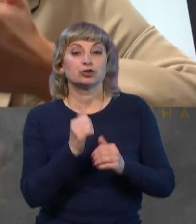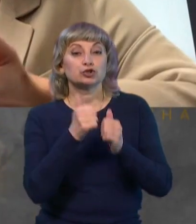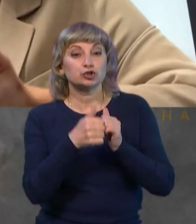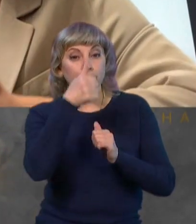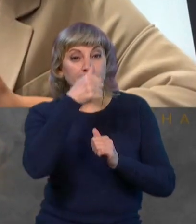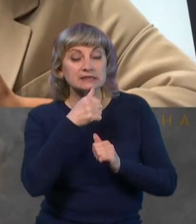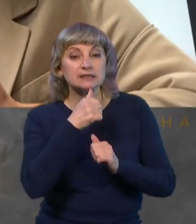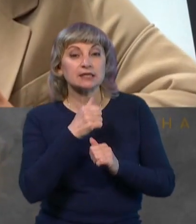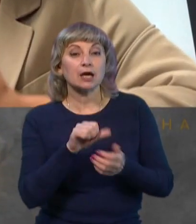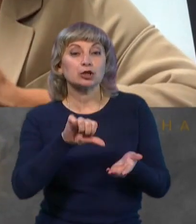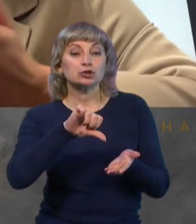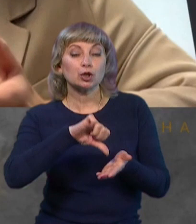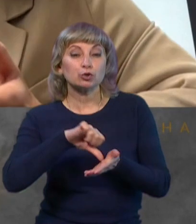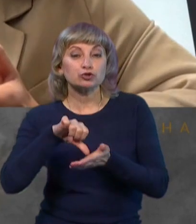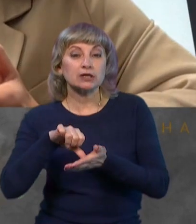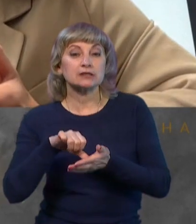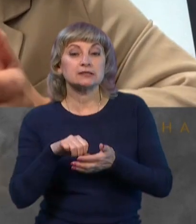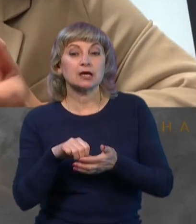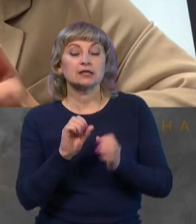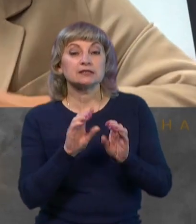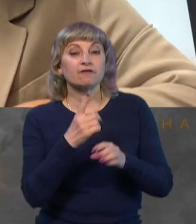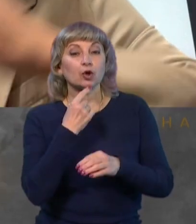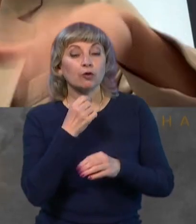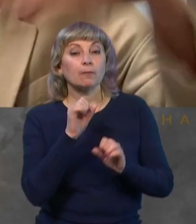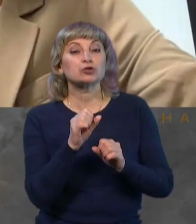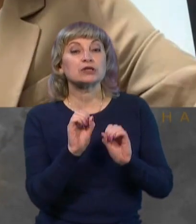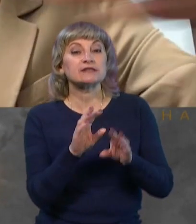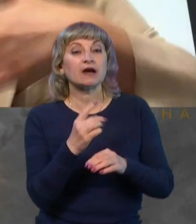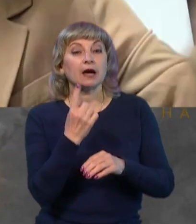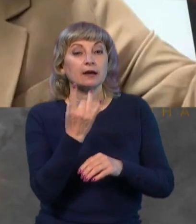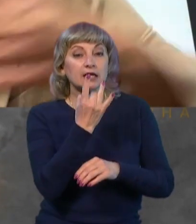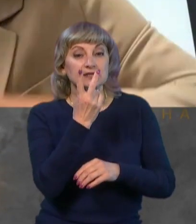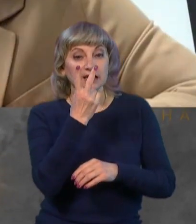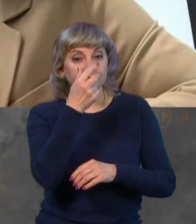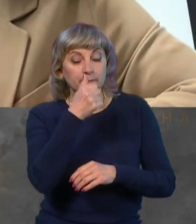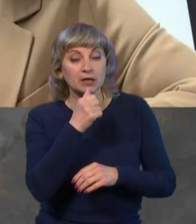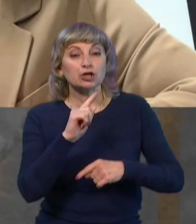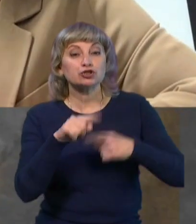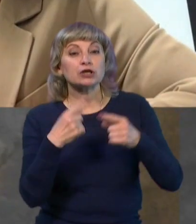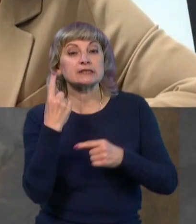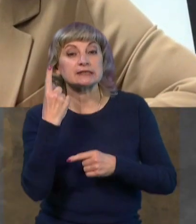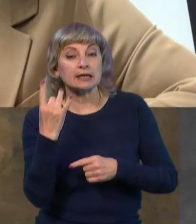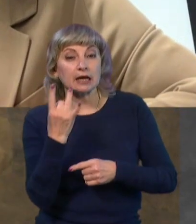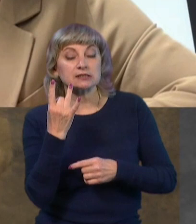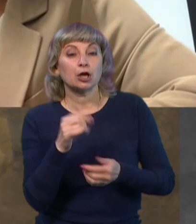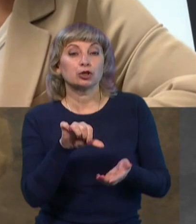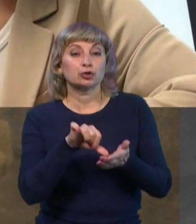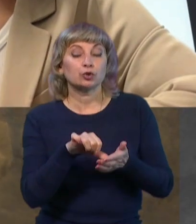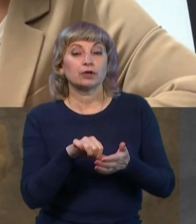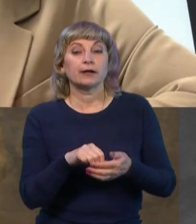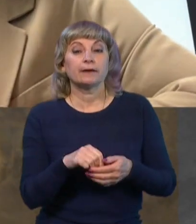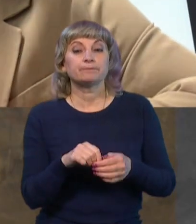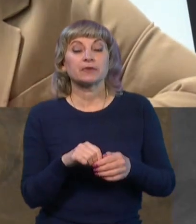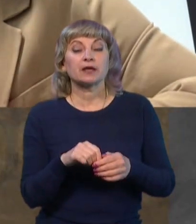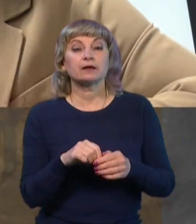щомісяця долучатися, кров можна здавати раз на 2 місяці, через раз вони долучаються до даного заходу.